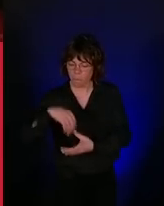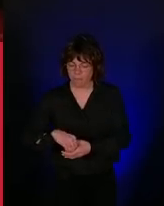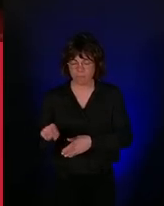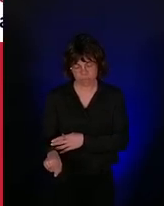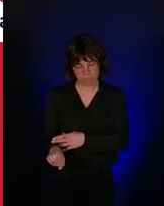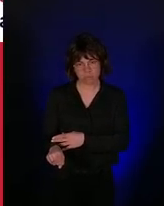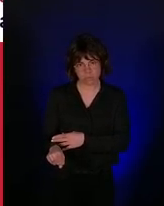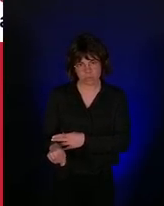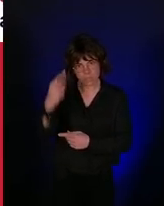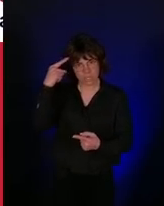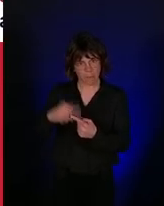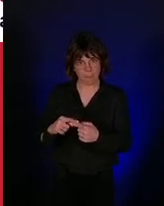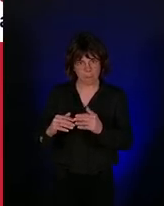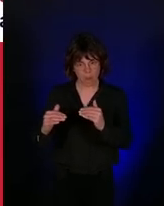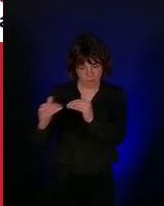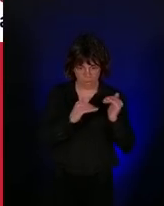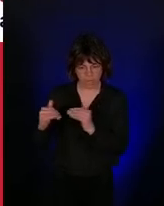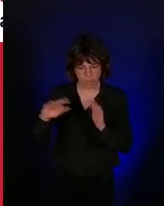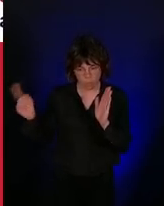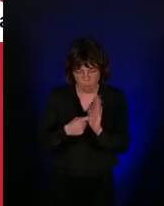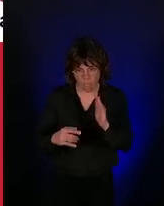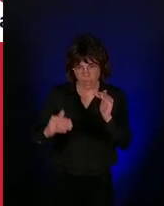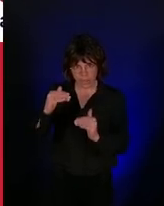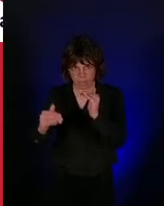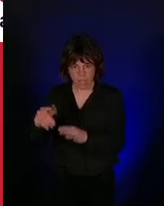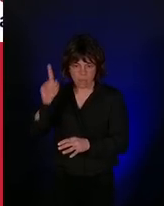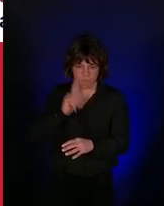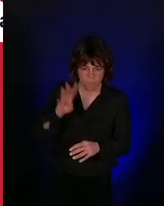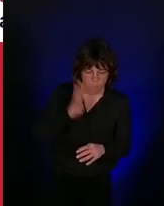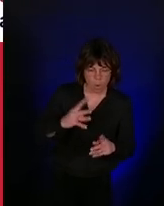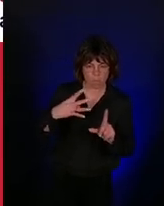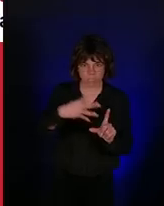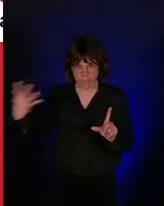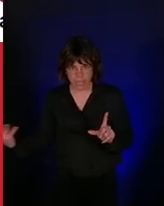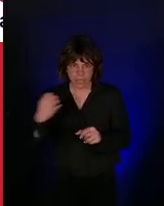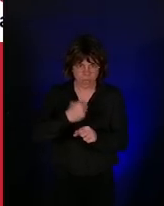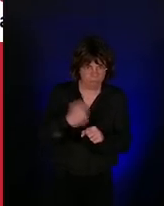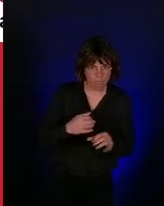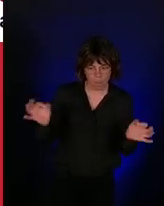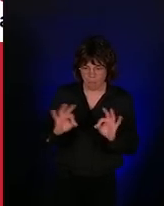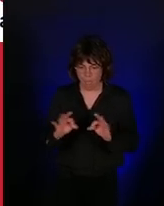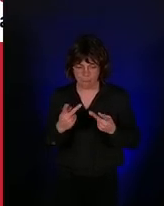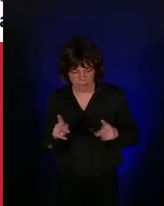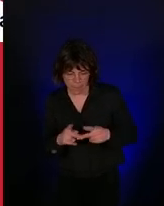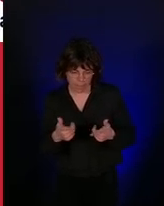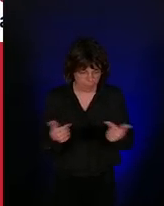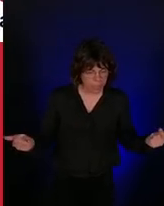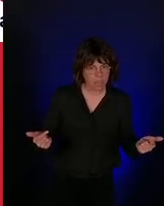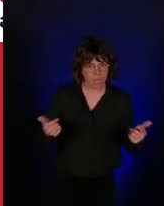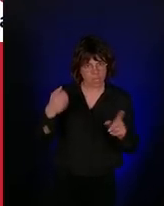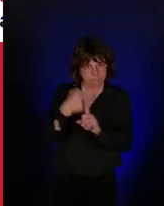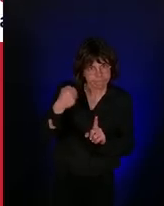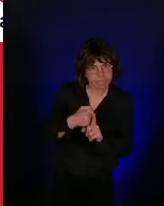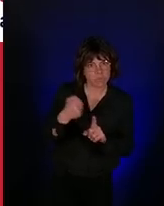qui traite à la fois de l'égalité des droits, inégalité femmes-hommes, LGBTI, travailleurs sans papier, lutte et campagne contre